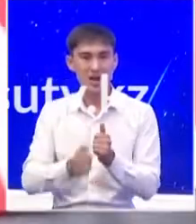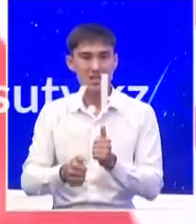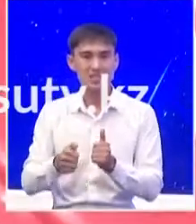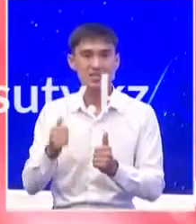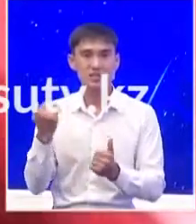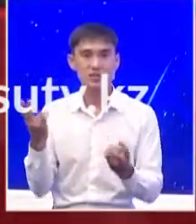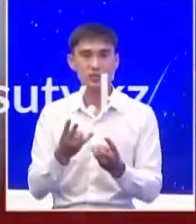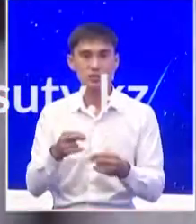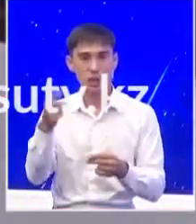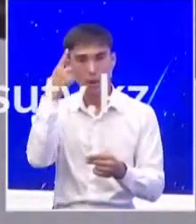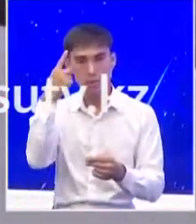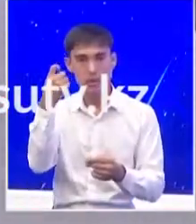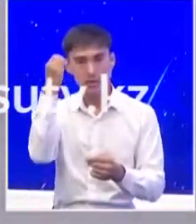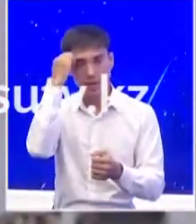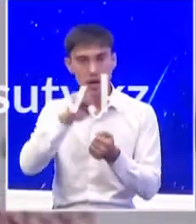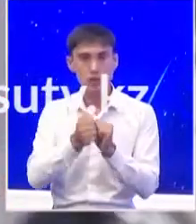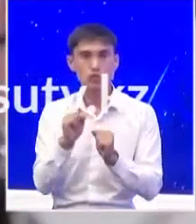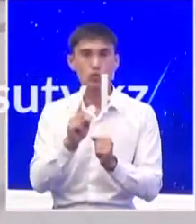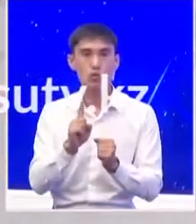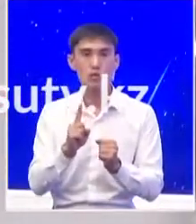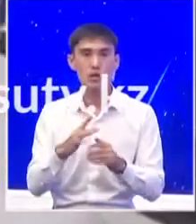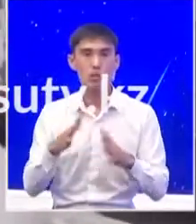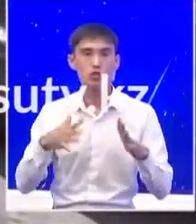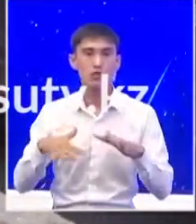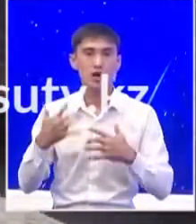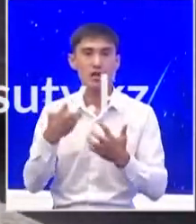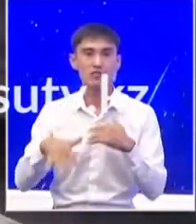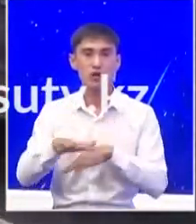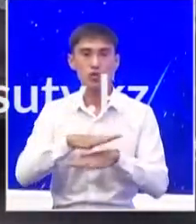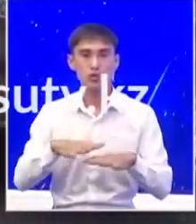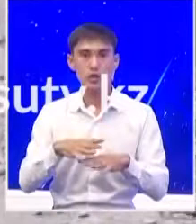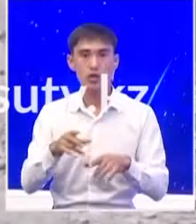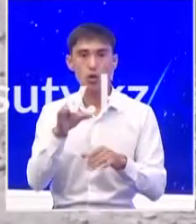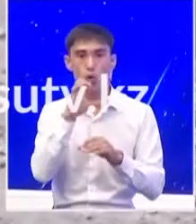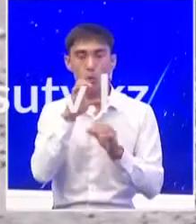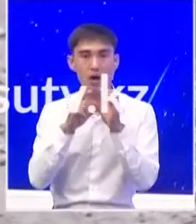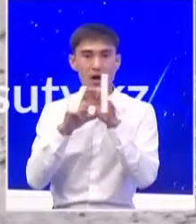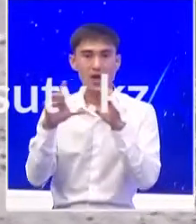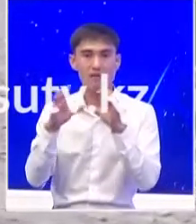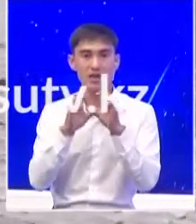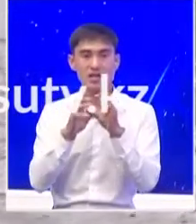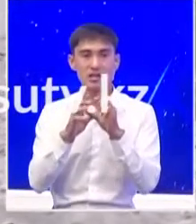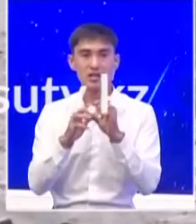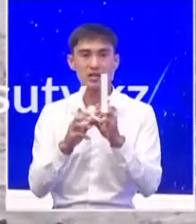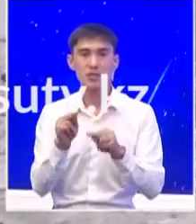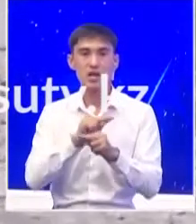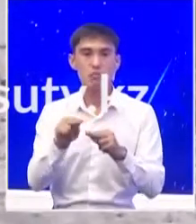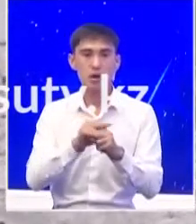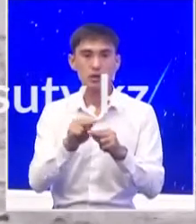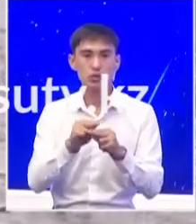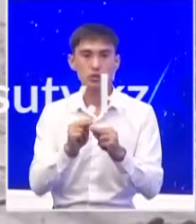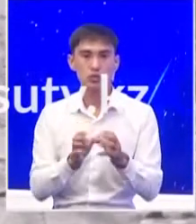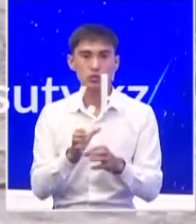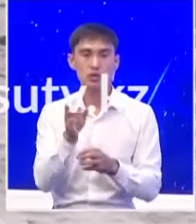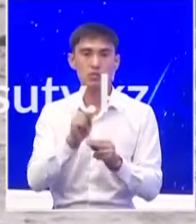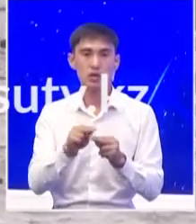населению напоминают в личных беседах и для большого количества людей в громкоговорителе. Ремонтируйте отопительные печи, очищайте дымоходы